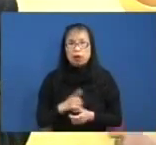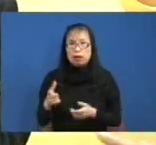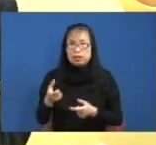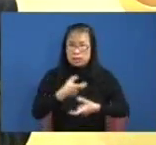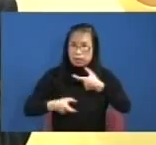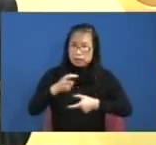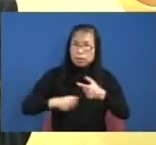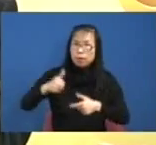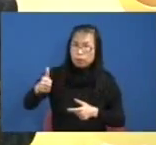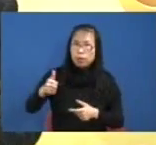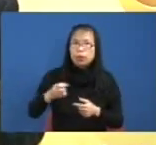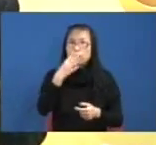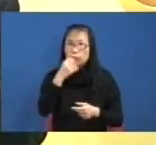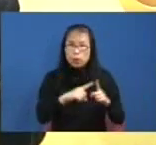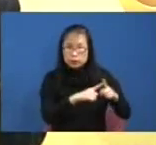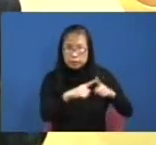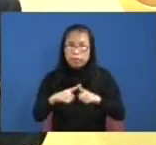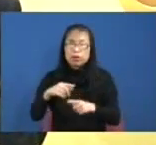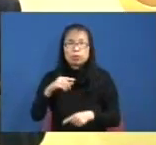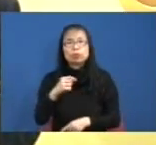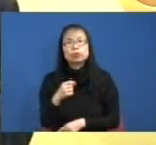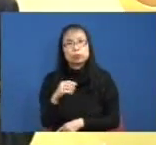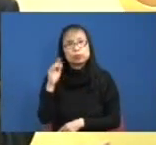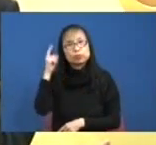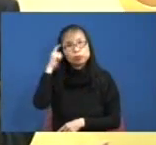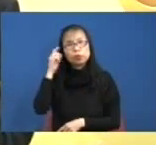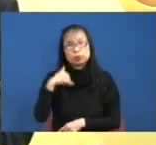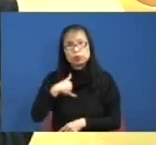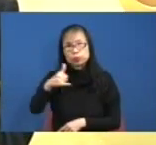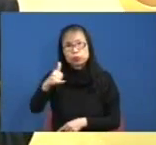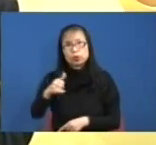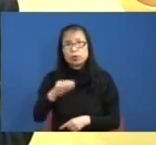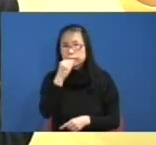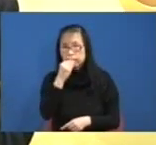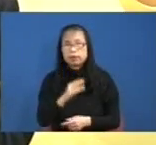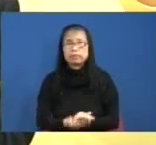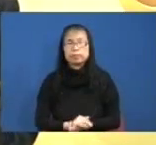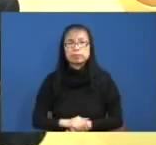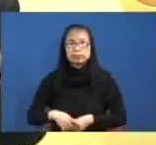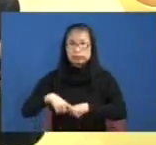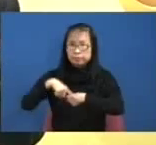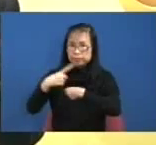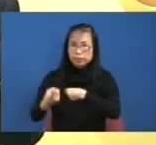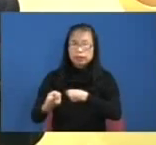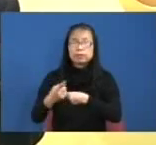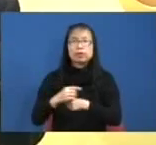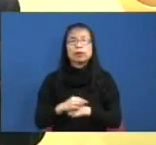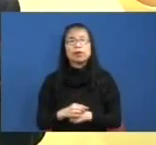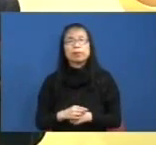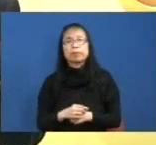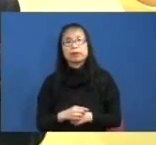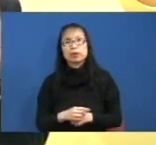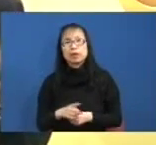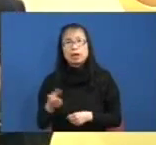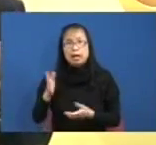濟好，咁啲市民咧都肯即係出街用膳。咁另外咧，咁亦都因為